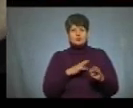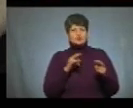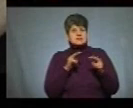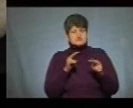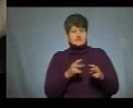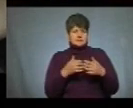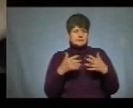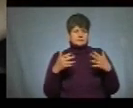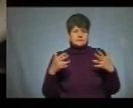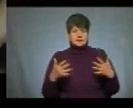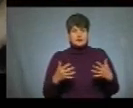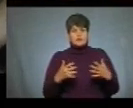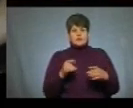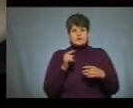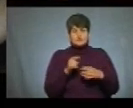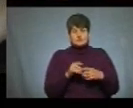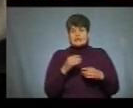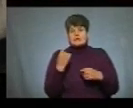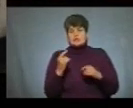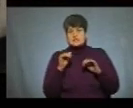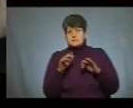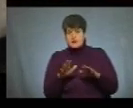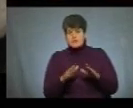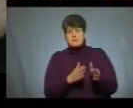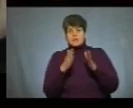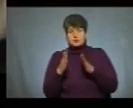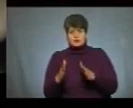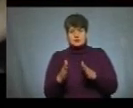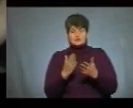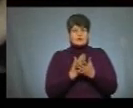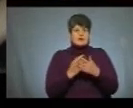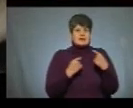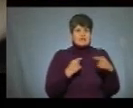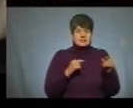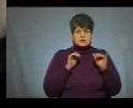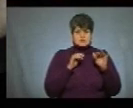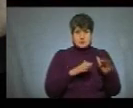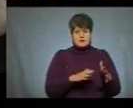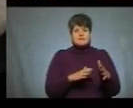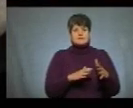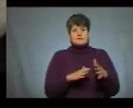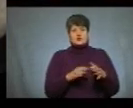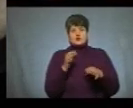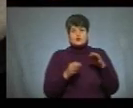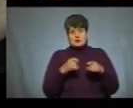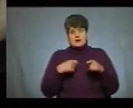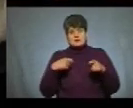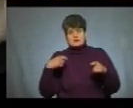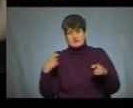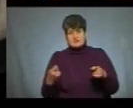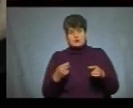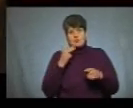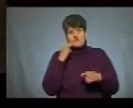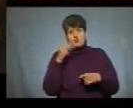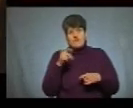тому подібне. Тут, як не одна справа переноситься, бо тут ведеться інше, як не суддя затримує, так